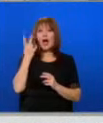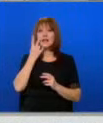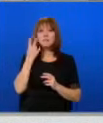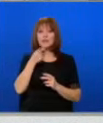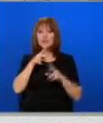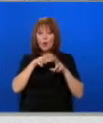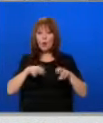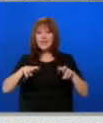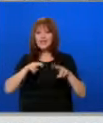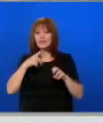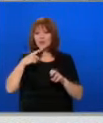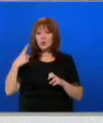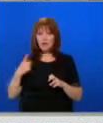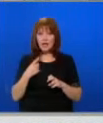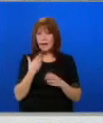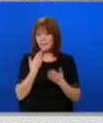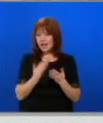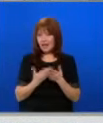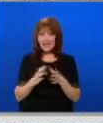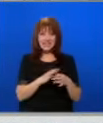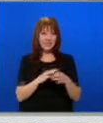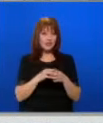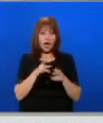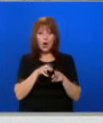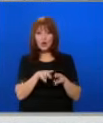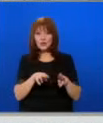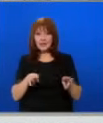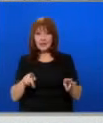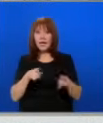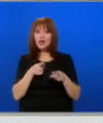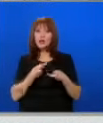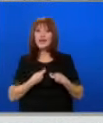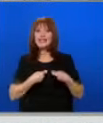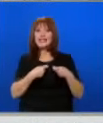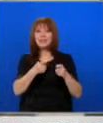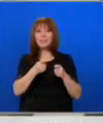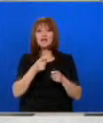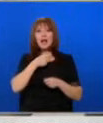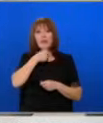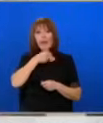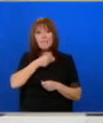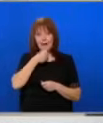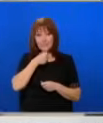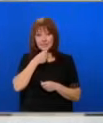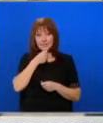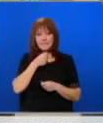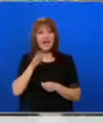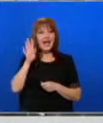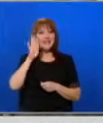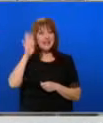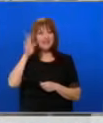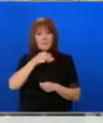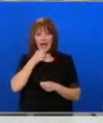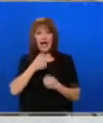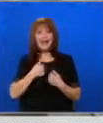години. Предлага му да се свържи с близките си. Алекс изпраща на баба си следното съобщение. Здравей, бабо, аз